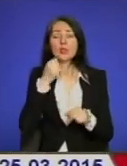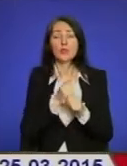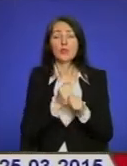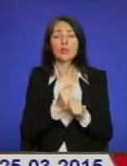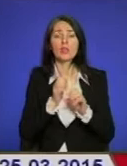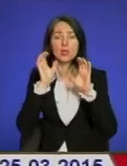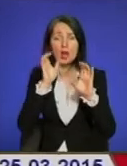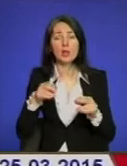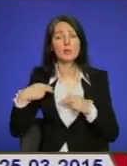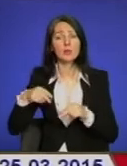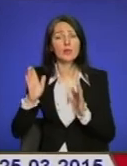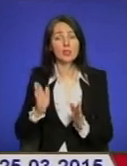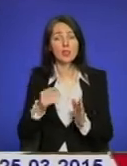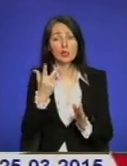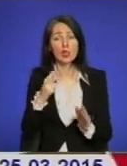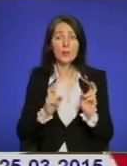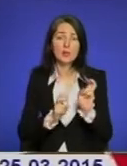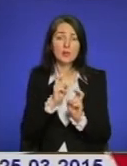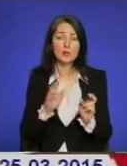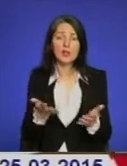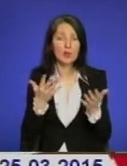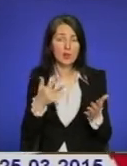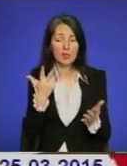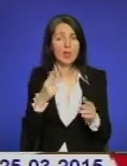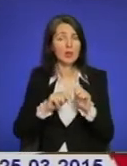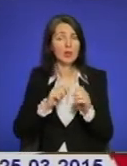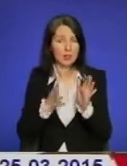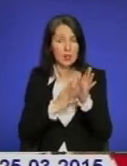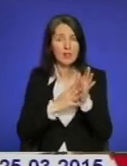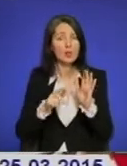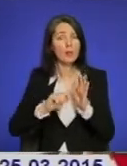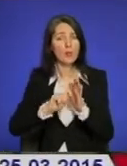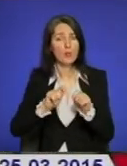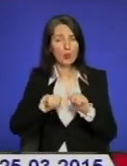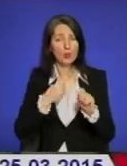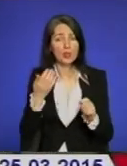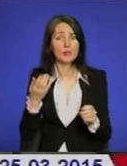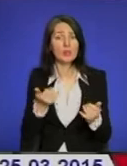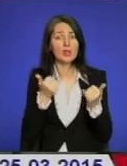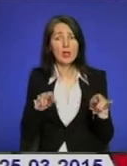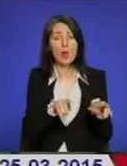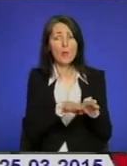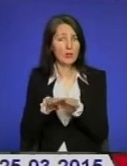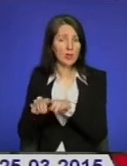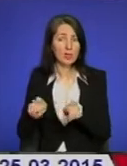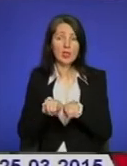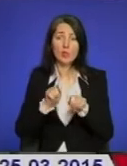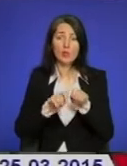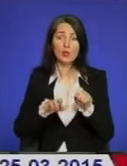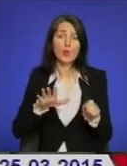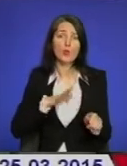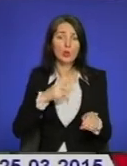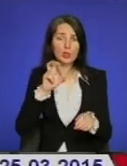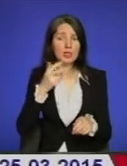лише на трьох підприємствах де виявили 9 порушень для порівняння Минулого року таких перевірок було 335